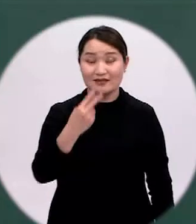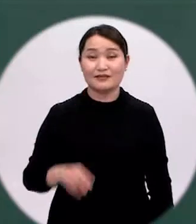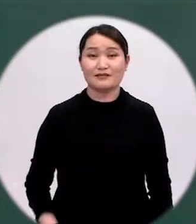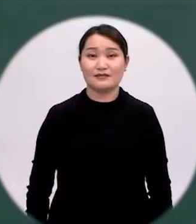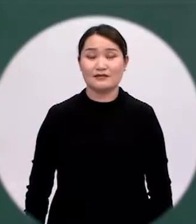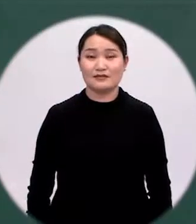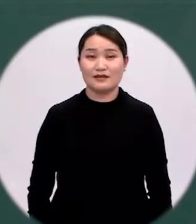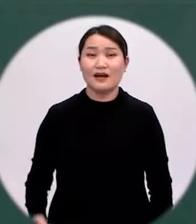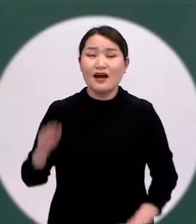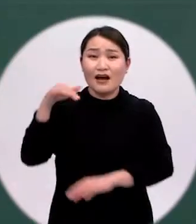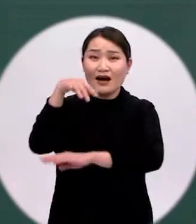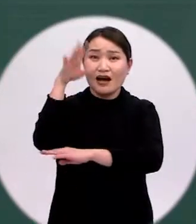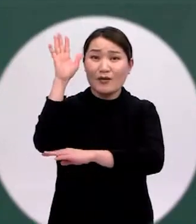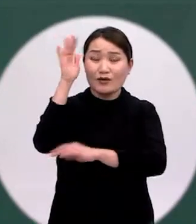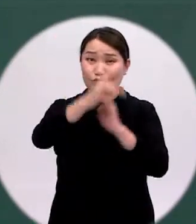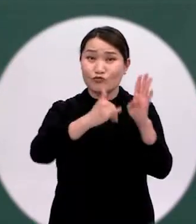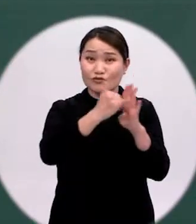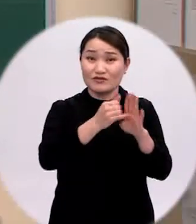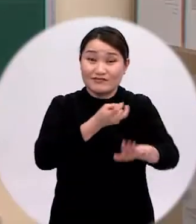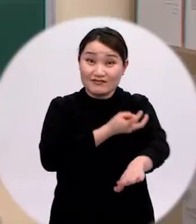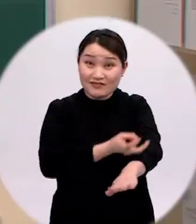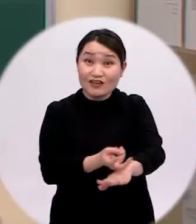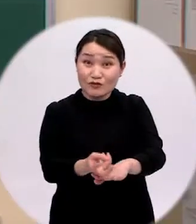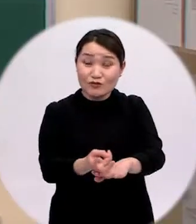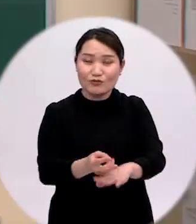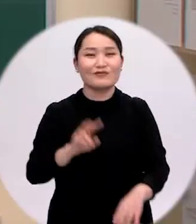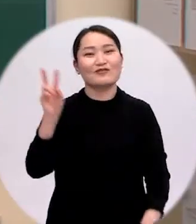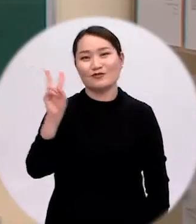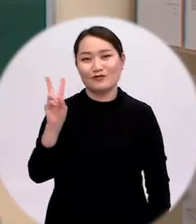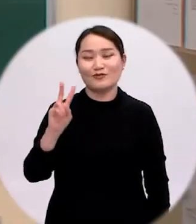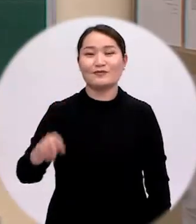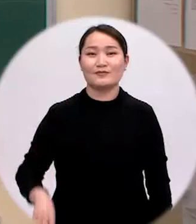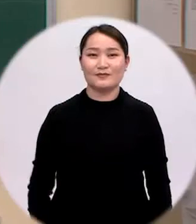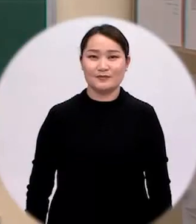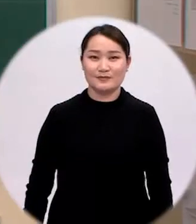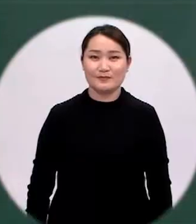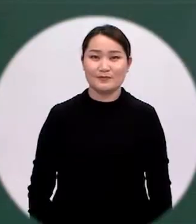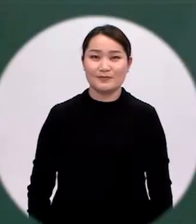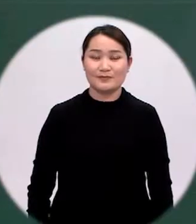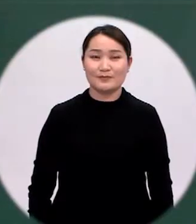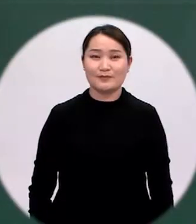Хаврын үлрэлт цан чаргаар их голгодог. Үгүй. За тэгвэл ингээд харъя.